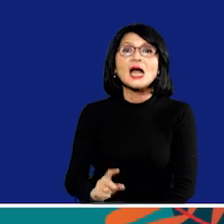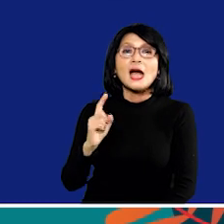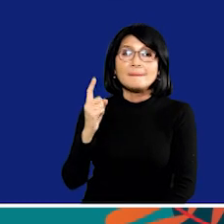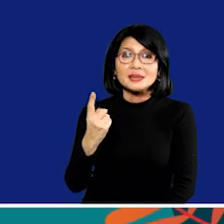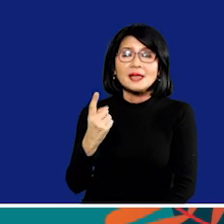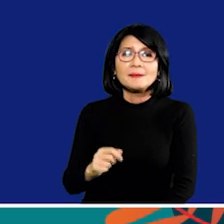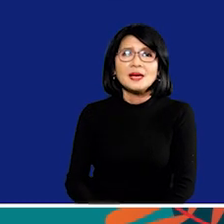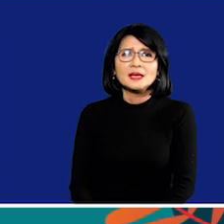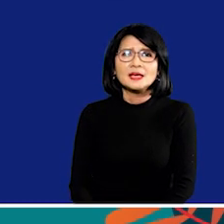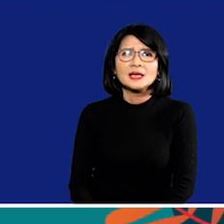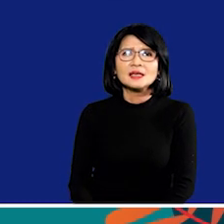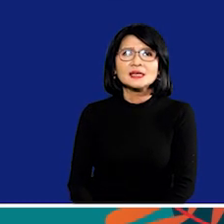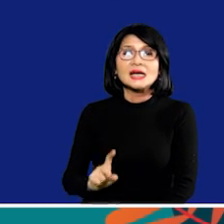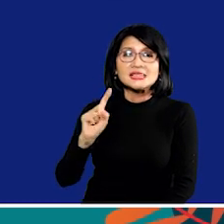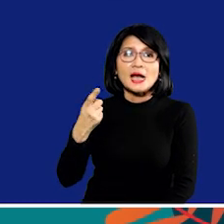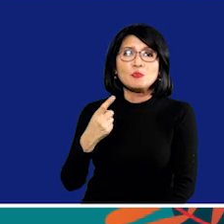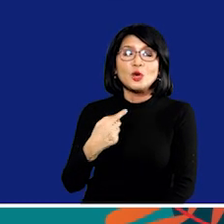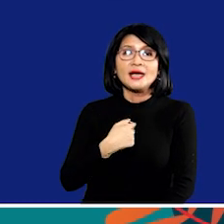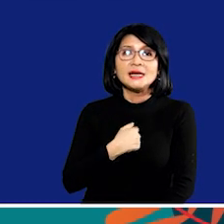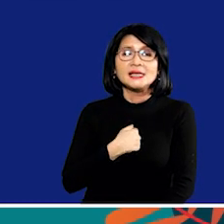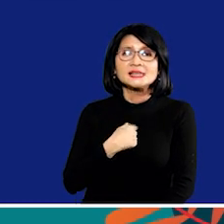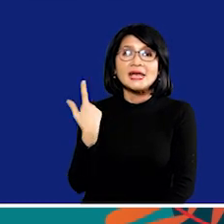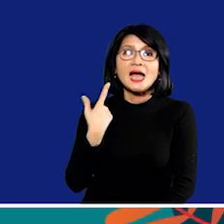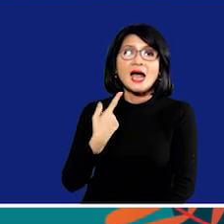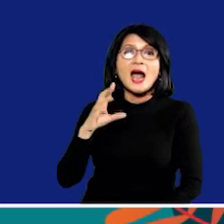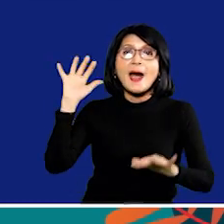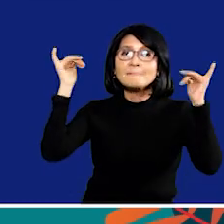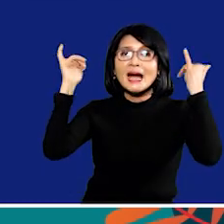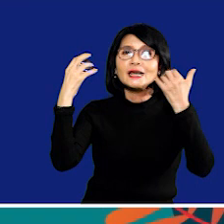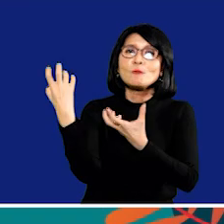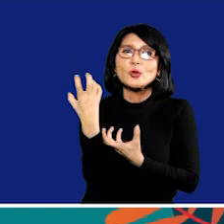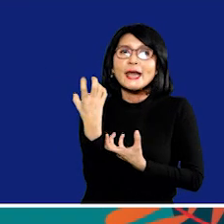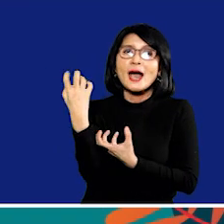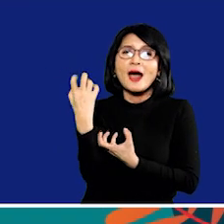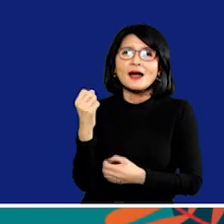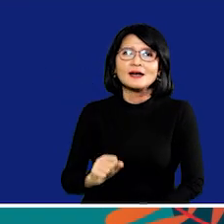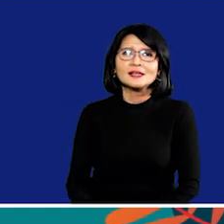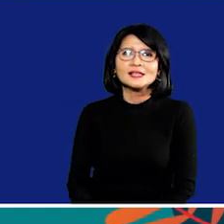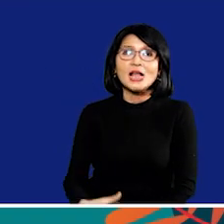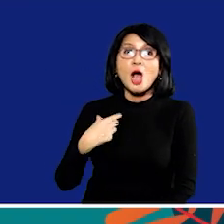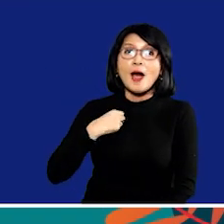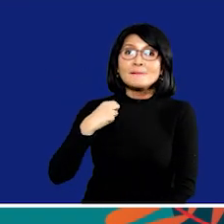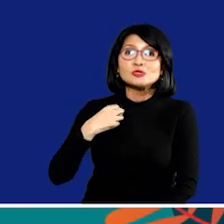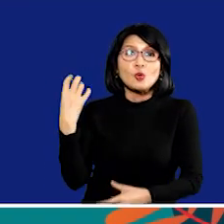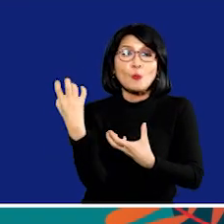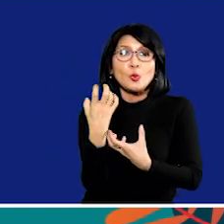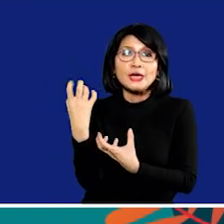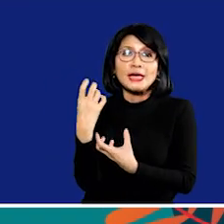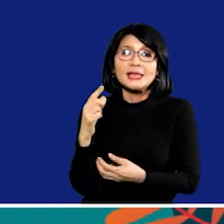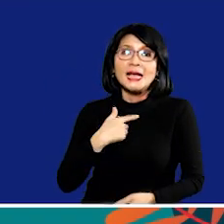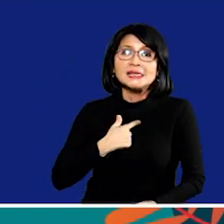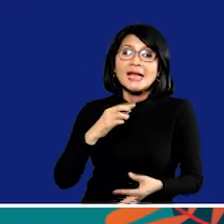ini? Pertama, saya kan bermula dari saya bermain boneka. Terus baju